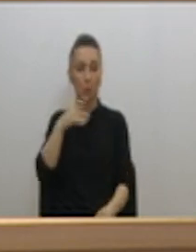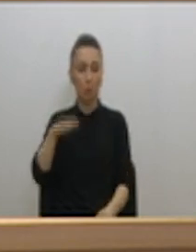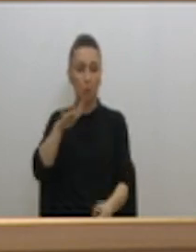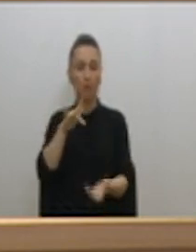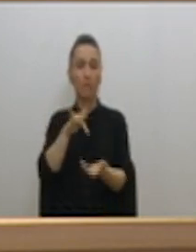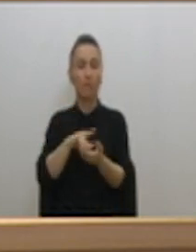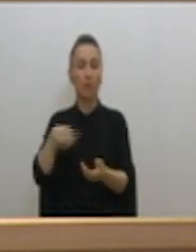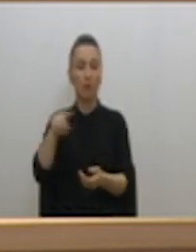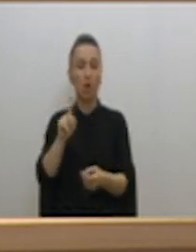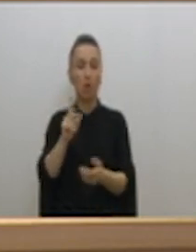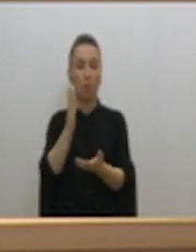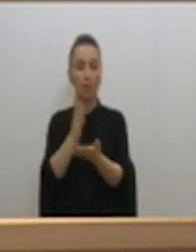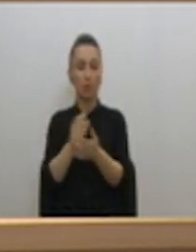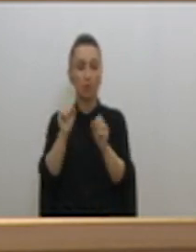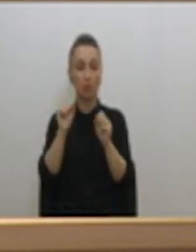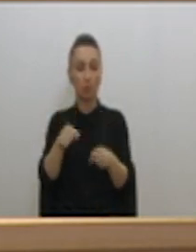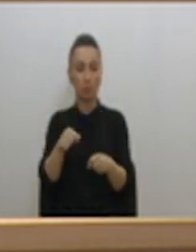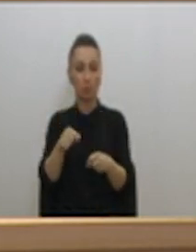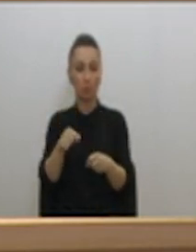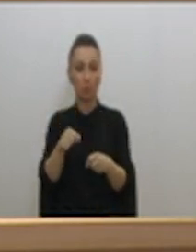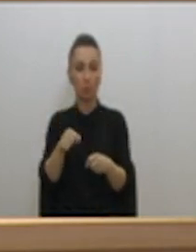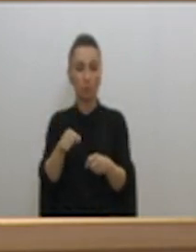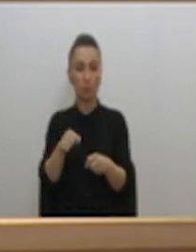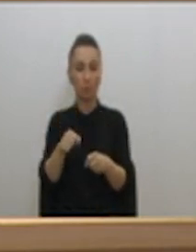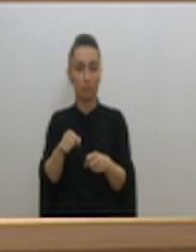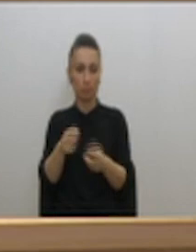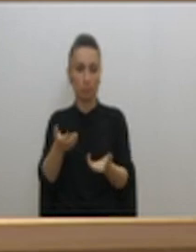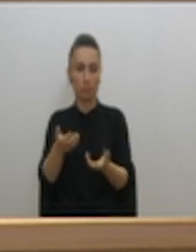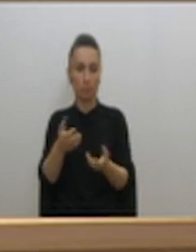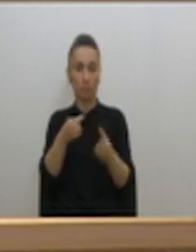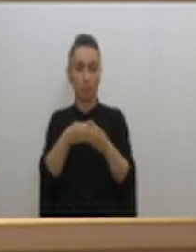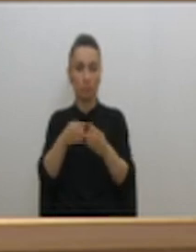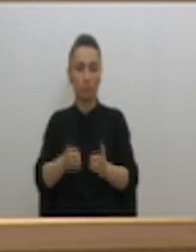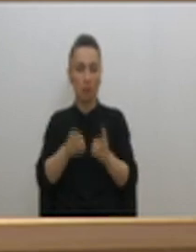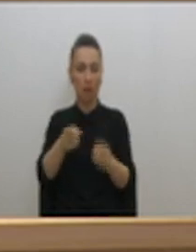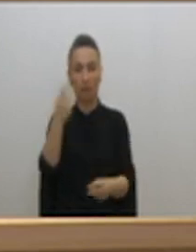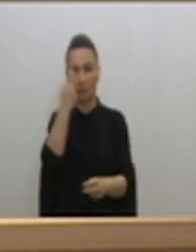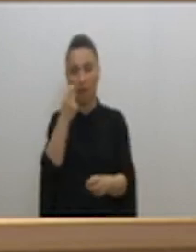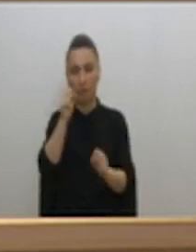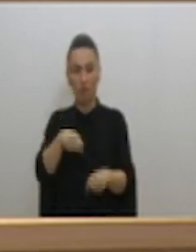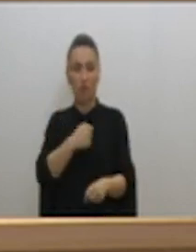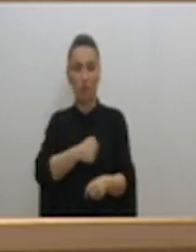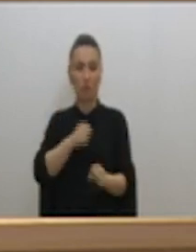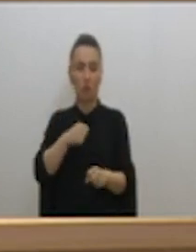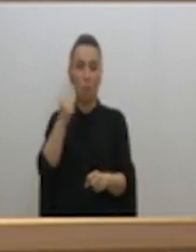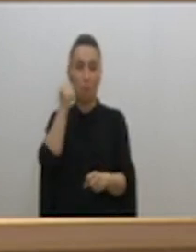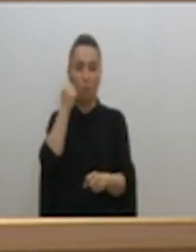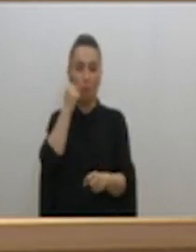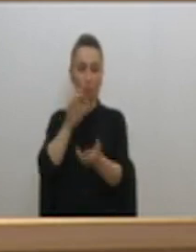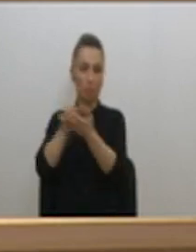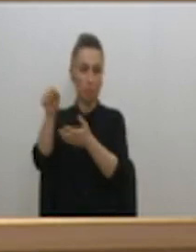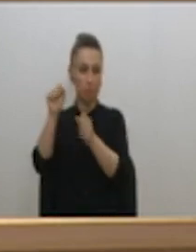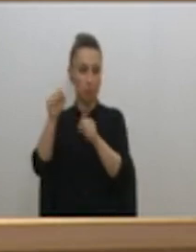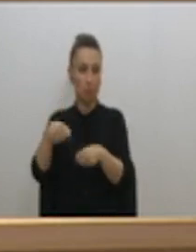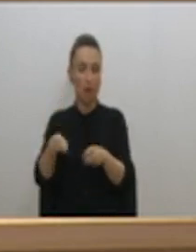ქვეყანა, რომელშიც შეიძლება შეიარაღებული ბანდფორმირების ბანდიკი დათვრეს ან შეიძლება გაბრაზდეს და მოსკოვის ასაღება წავიდეს.